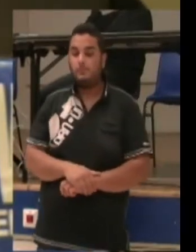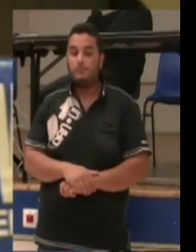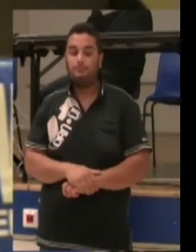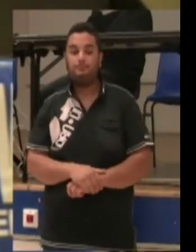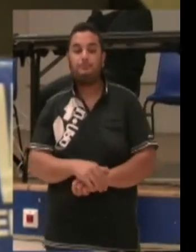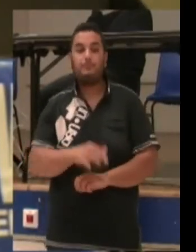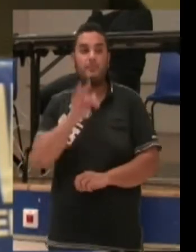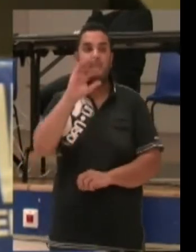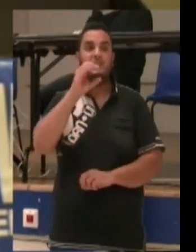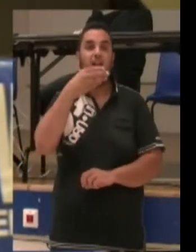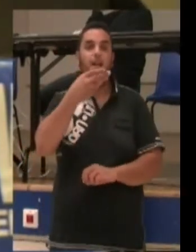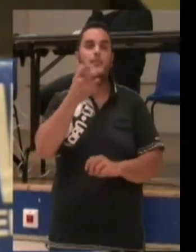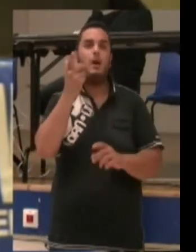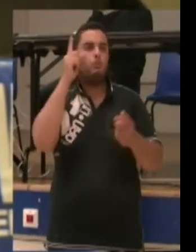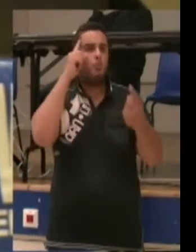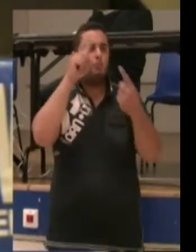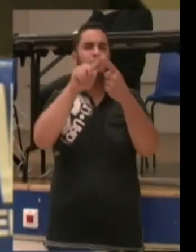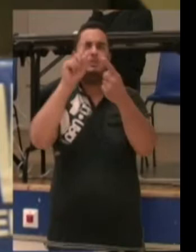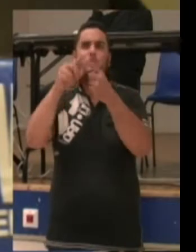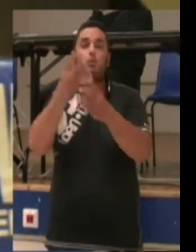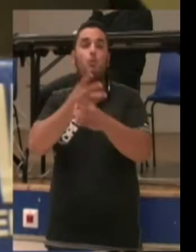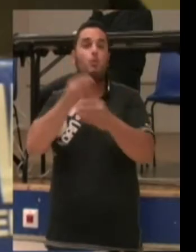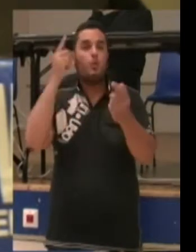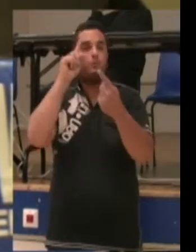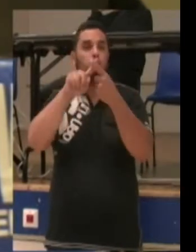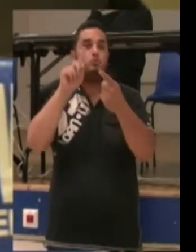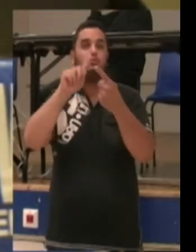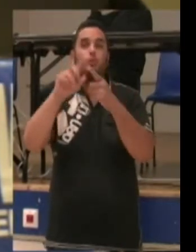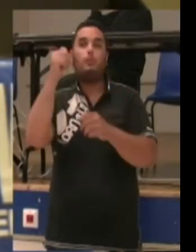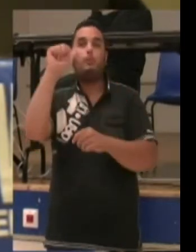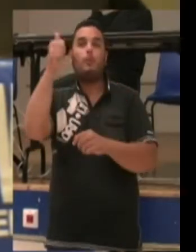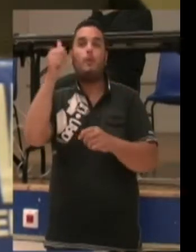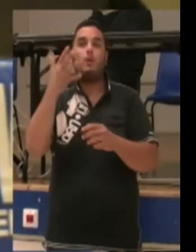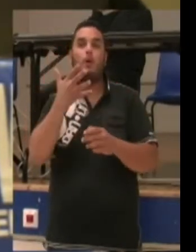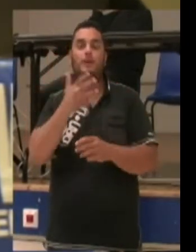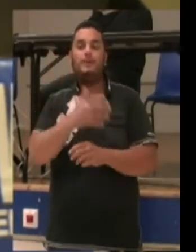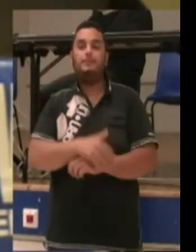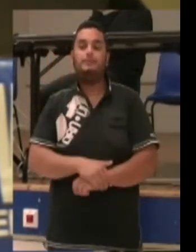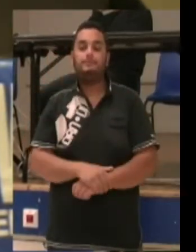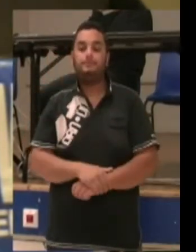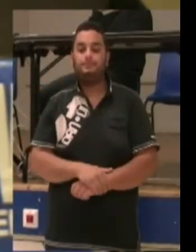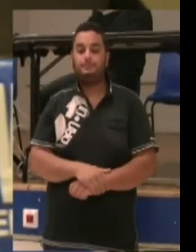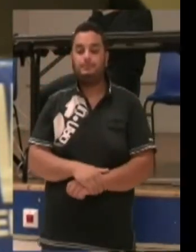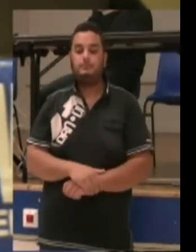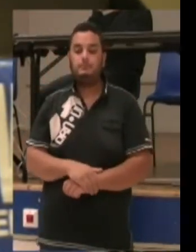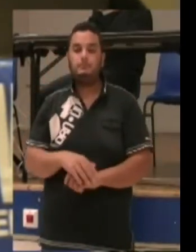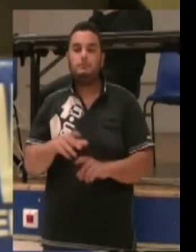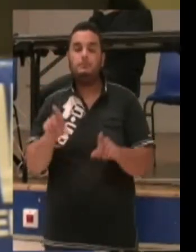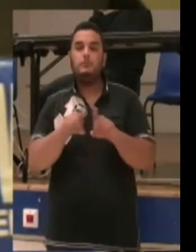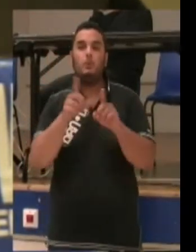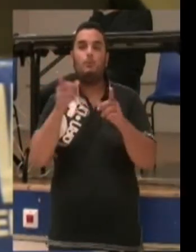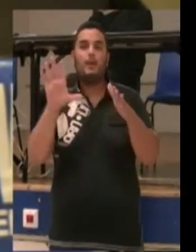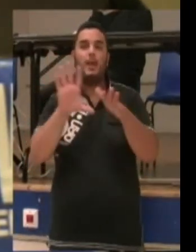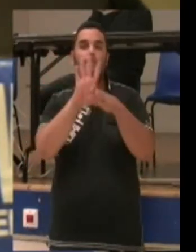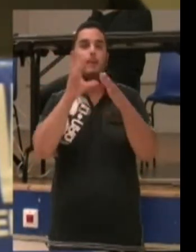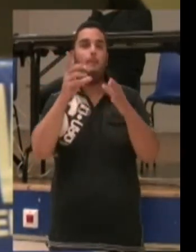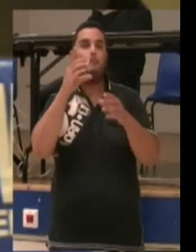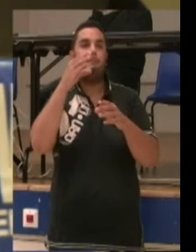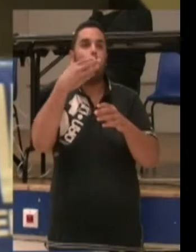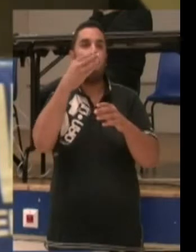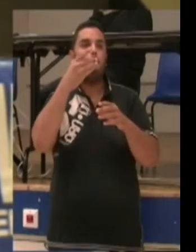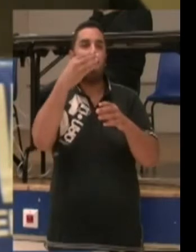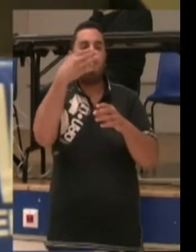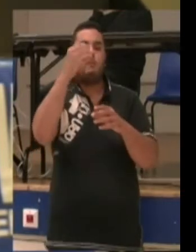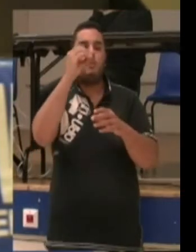on s'est fixé plusieurs objectifs. Donc, le premier, c'est bien sûr de dénoncer un modèle de consommation. Donc, faire